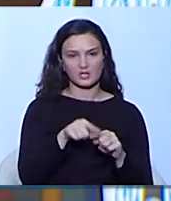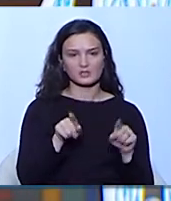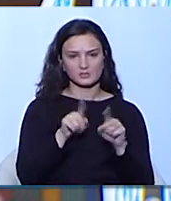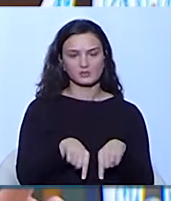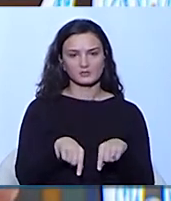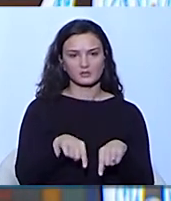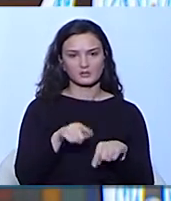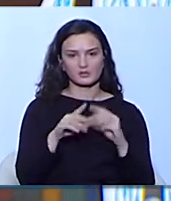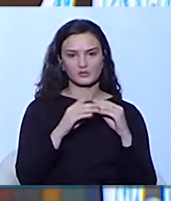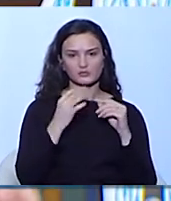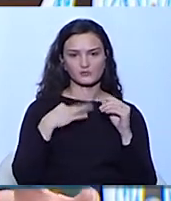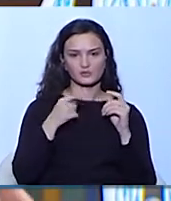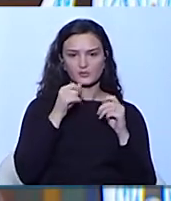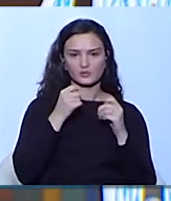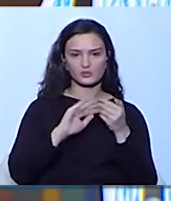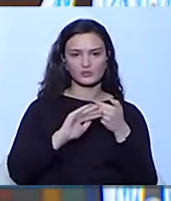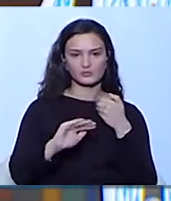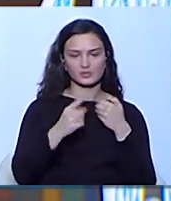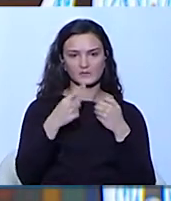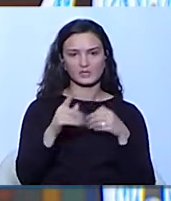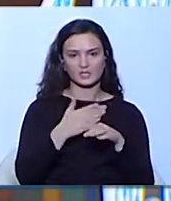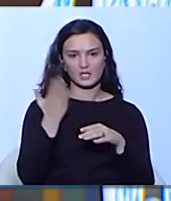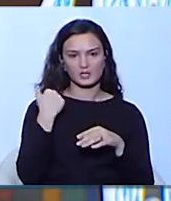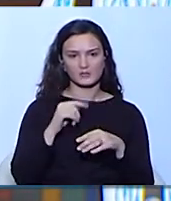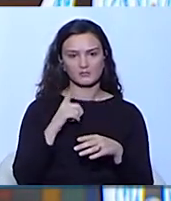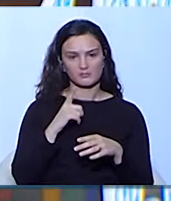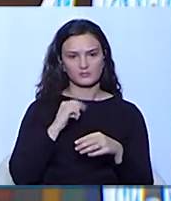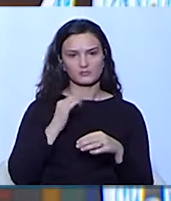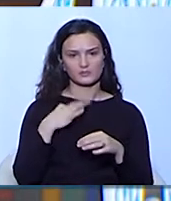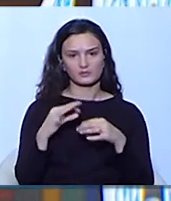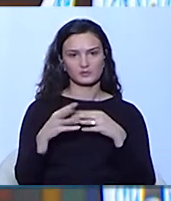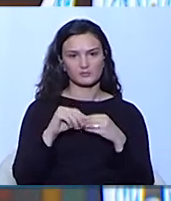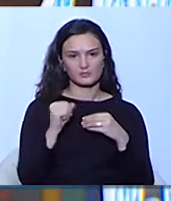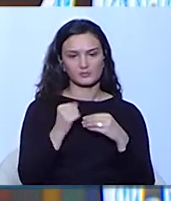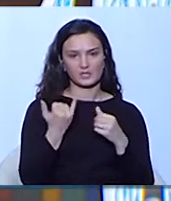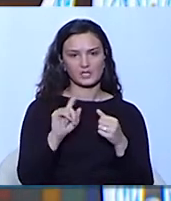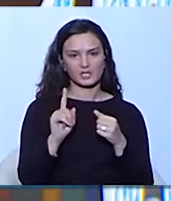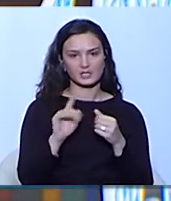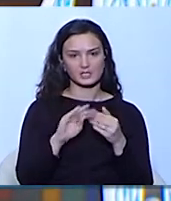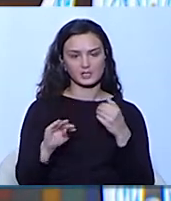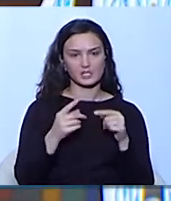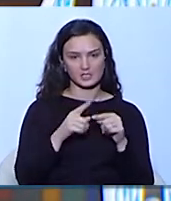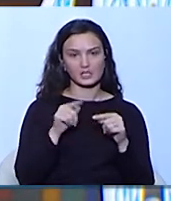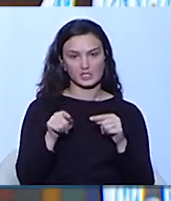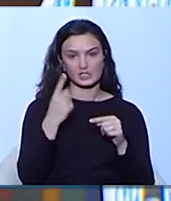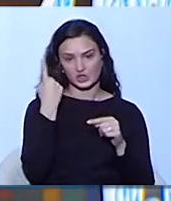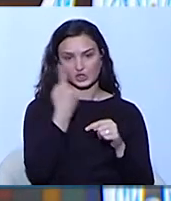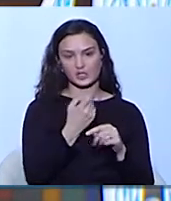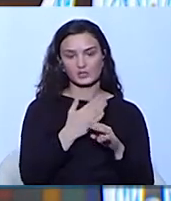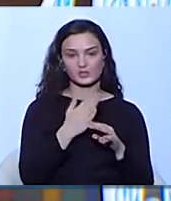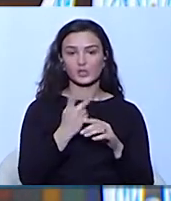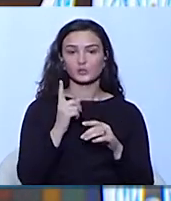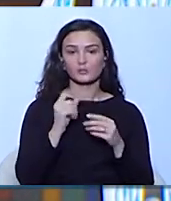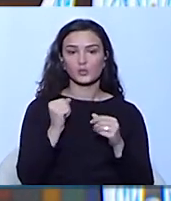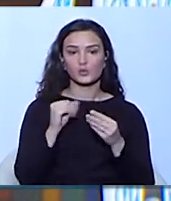ასეა დამშორდა. თითქოს სხვაგან არის. ადრე უფრო მეგობრობდით, ეხლა მეგობრობა სადღაც გაქრა. ეს ერთგვარი ნიშანია. რატომ